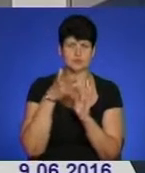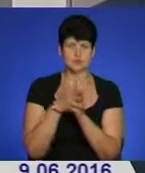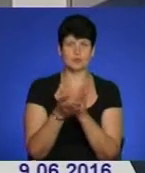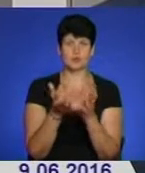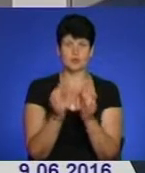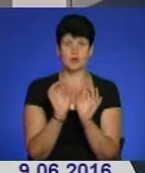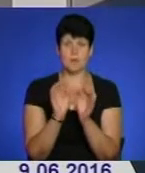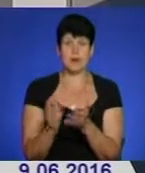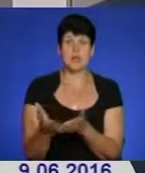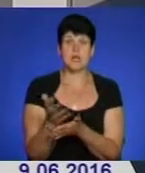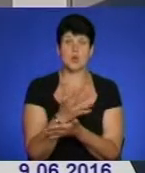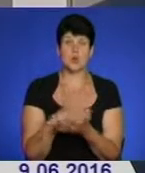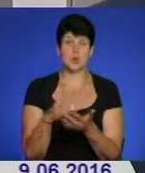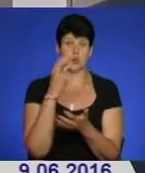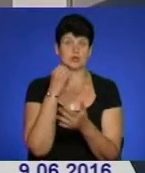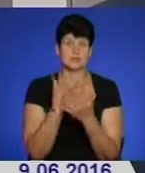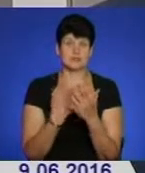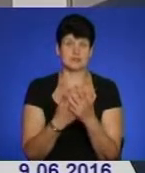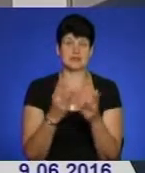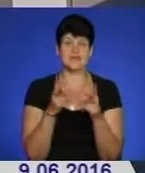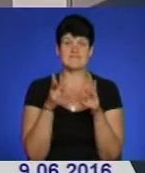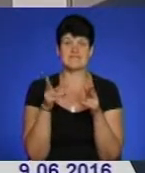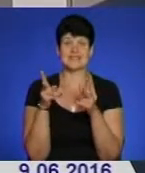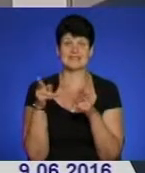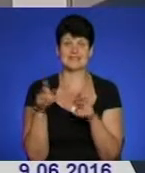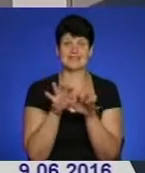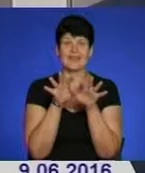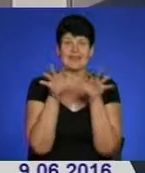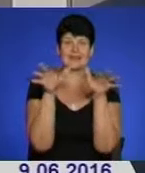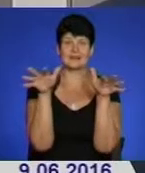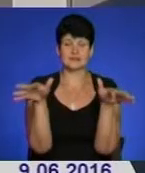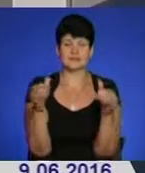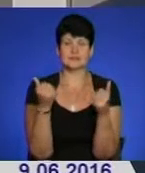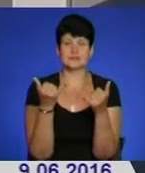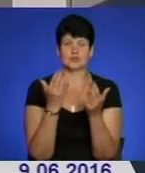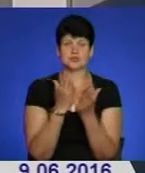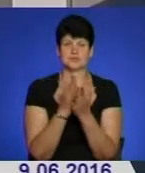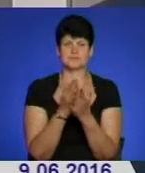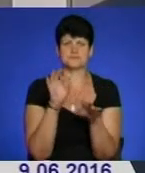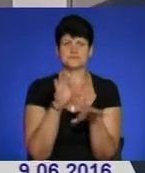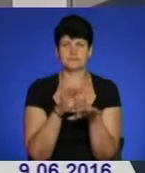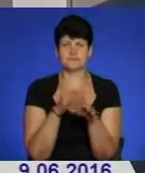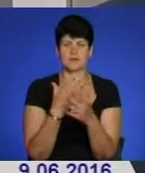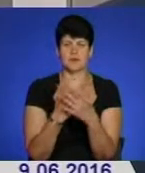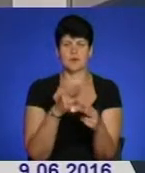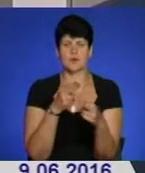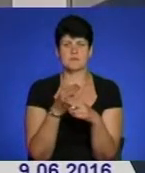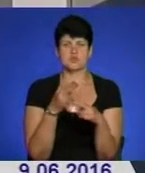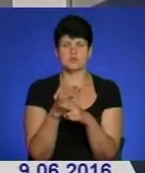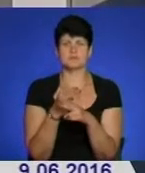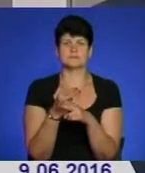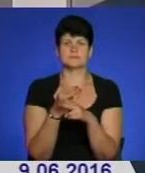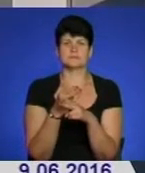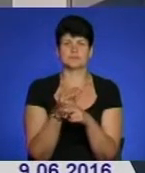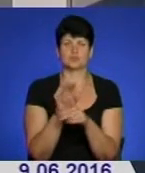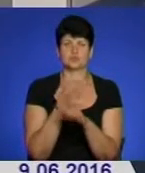нормальний урожай, потрібно все-таки відрізати ті вітки, які є на сьогодні ураженими, або які просто заважають для того, щоб